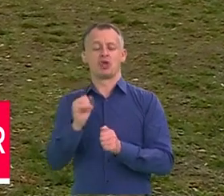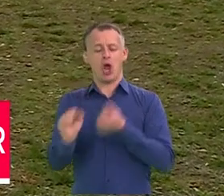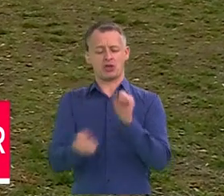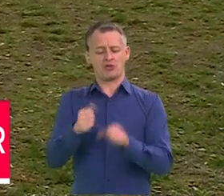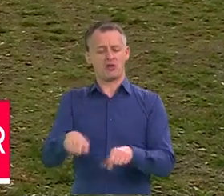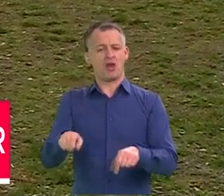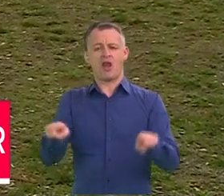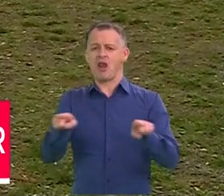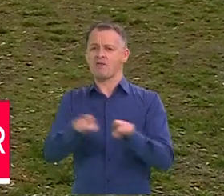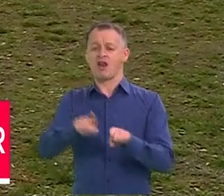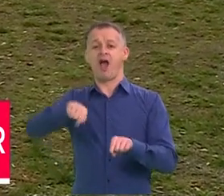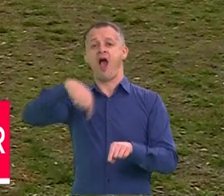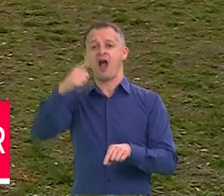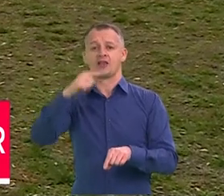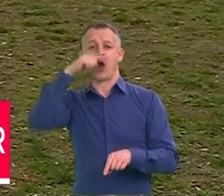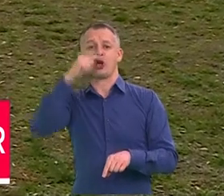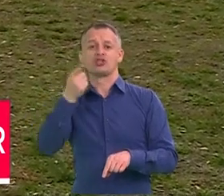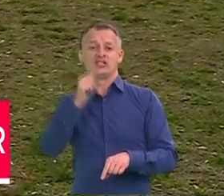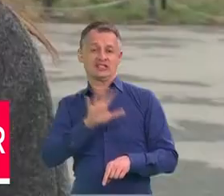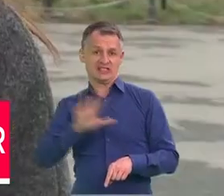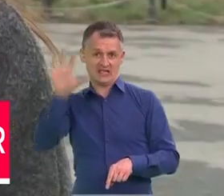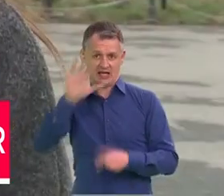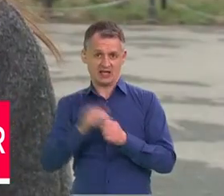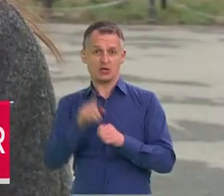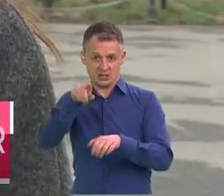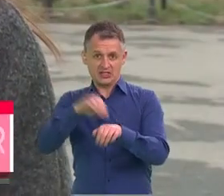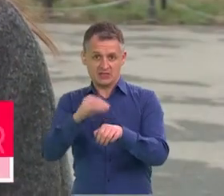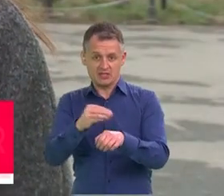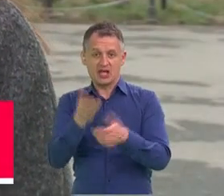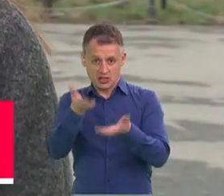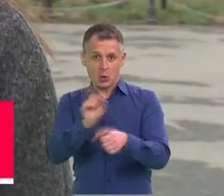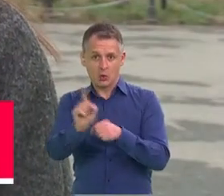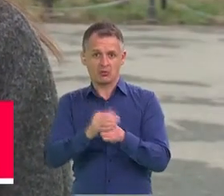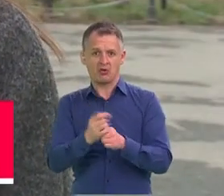în alte orașe din vest. Simțiți acest lucru? De anul trecut,